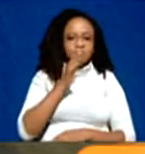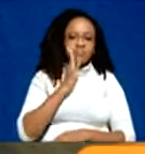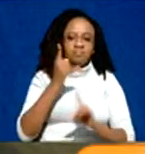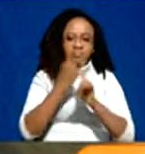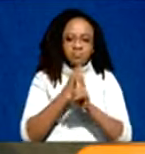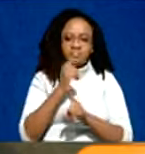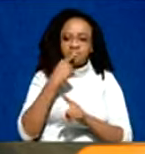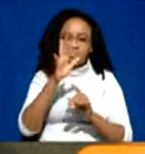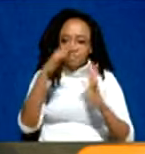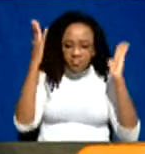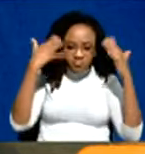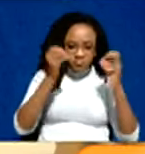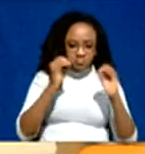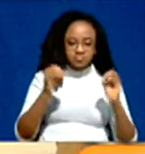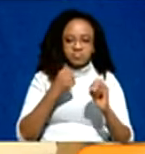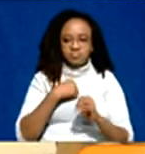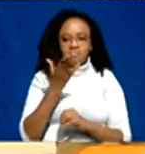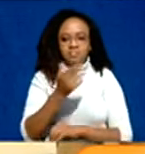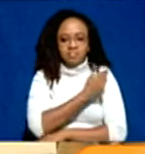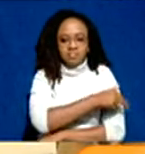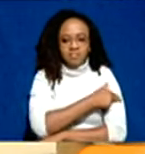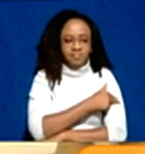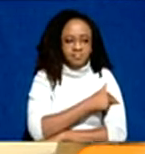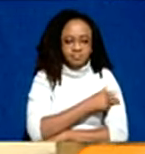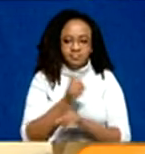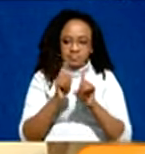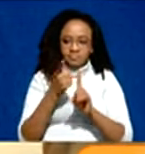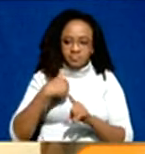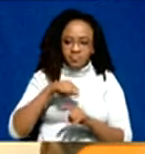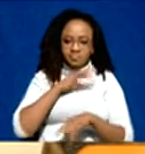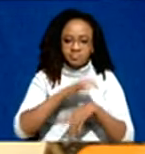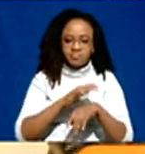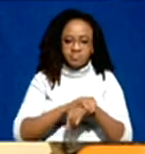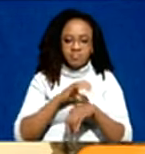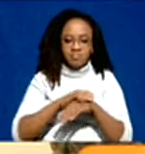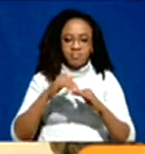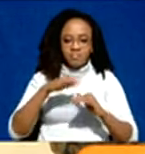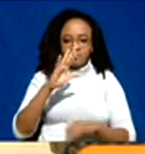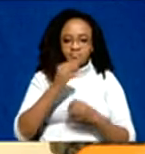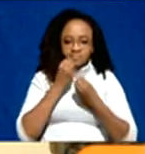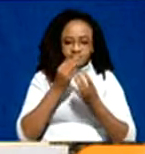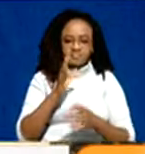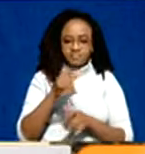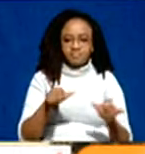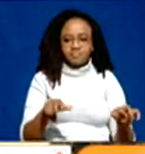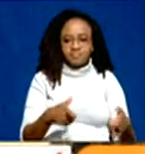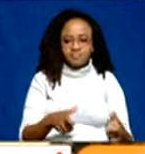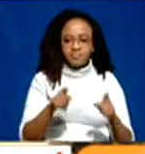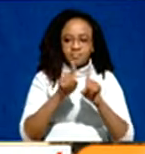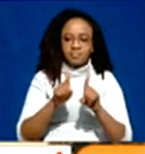usiwe na wasiwasi, niko hospitalini, niko sawa. We are learning from the media and from our friends and relatives who are in